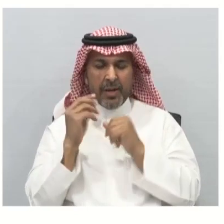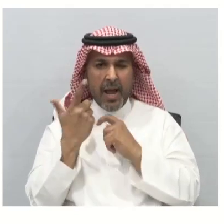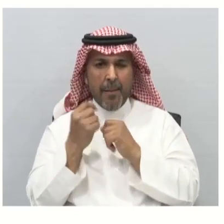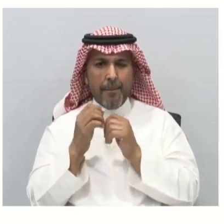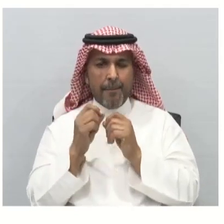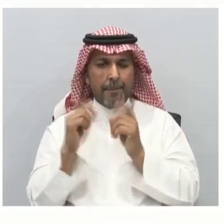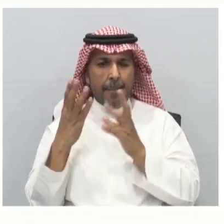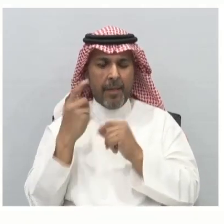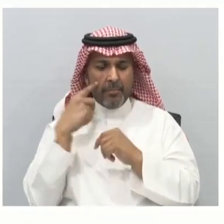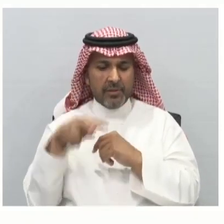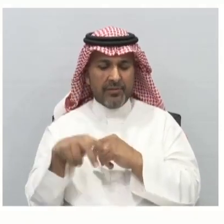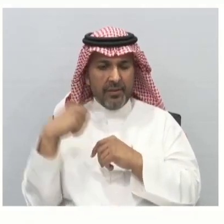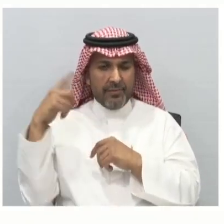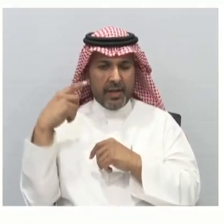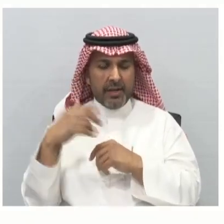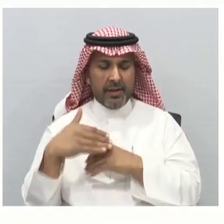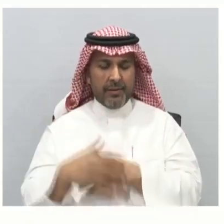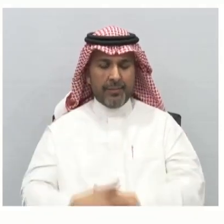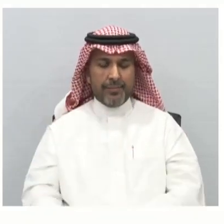اضع التوقيت الابدا